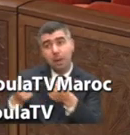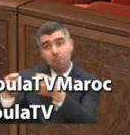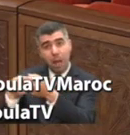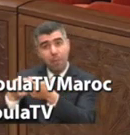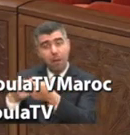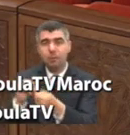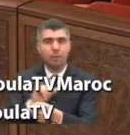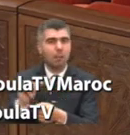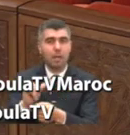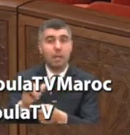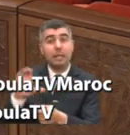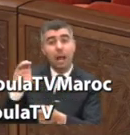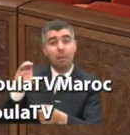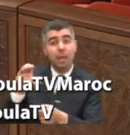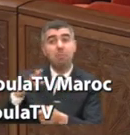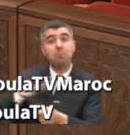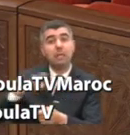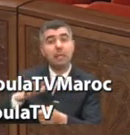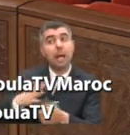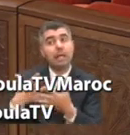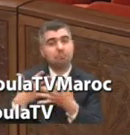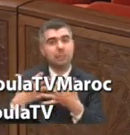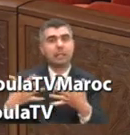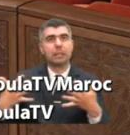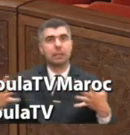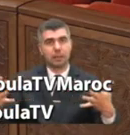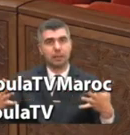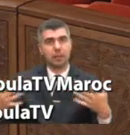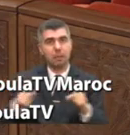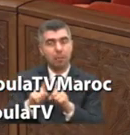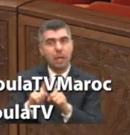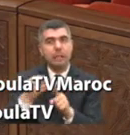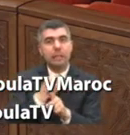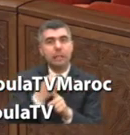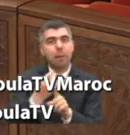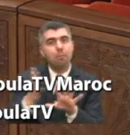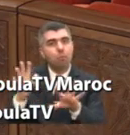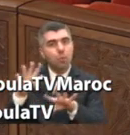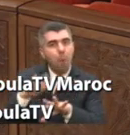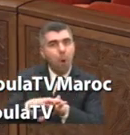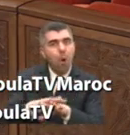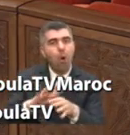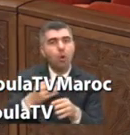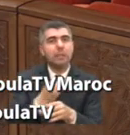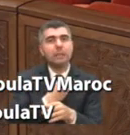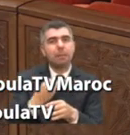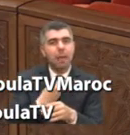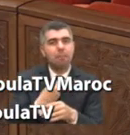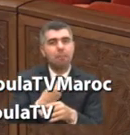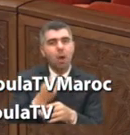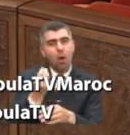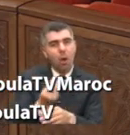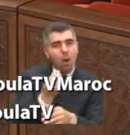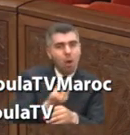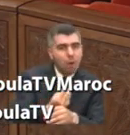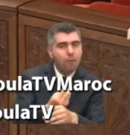البيضاء راه مدينه كبيره، يمكن الانسان يدير طب العيون في واحد القطب باش يجمع الاطباء والموارد اللي عنده، ويدير طب الاطفال في جهه اخرى، وهذا الشيء راه بدينا تنخدموا